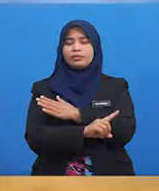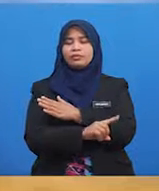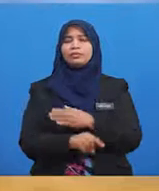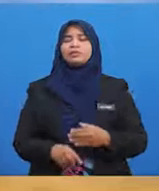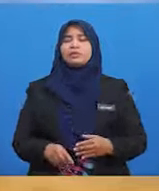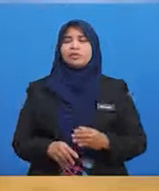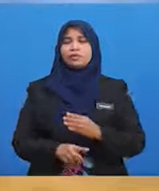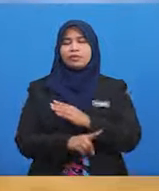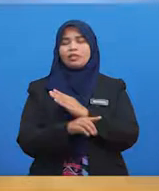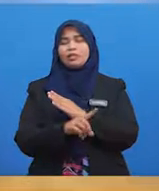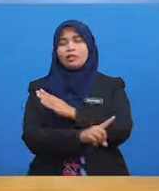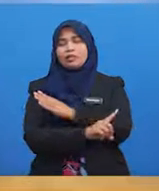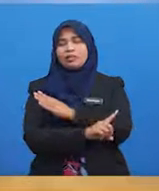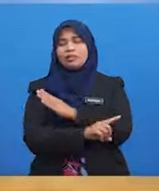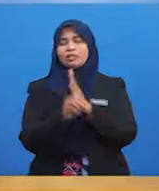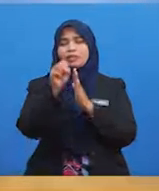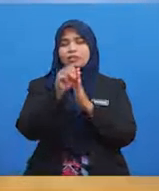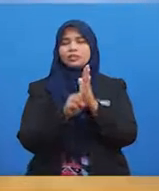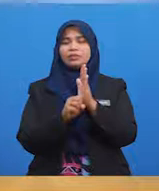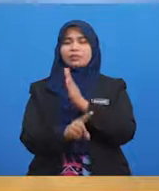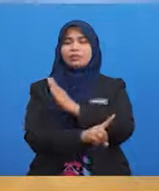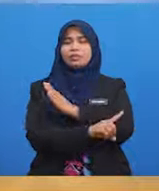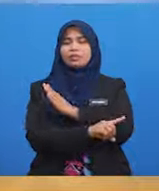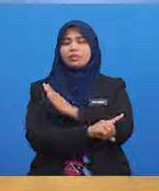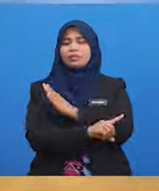ekor, se, ekor,